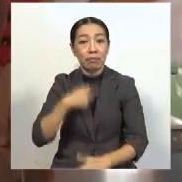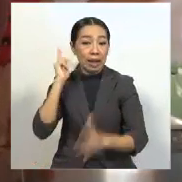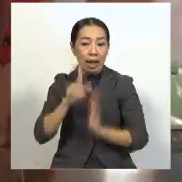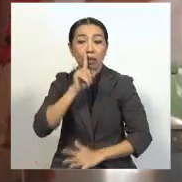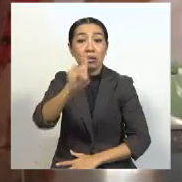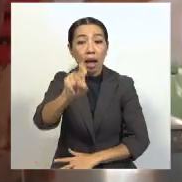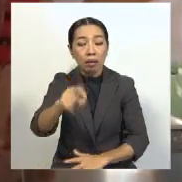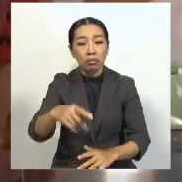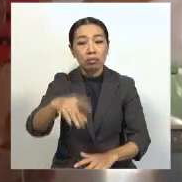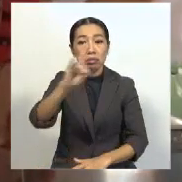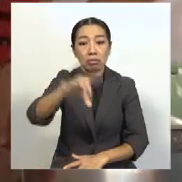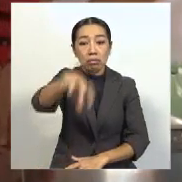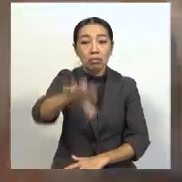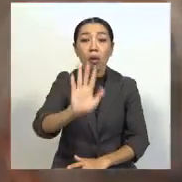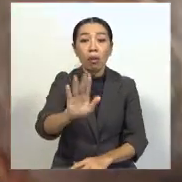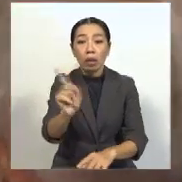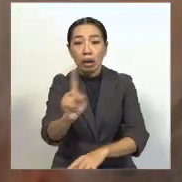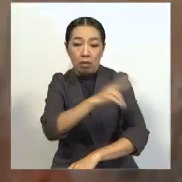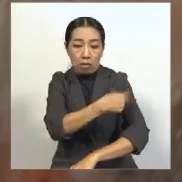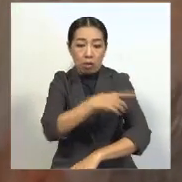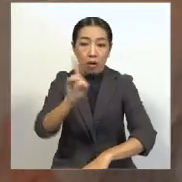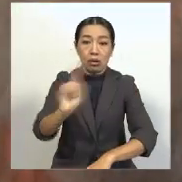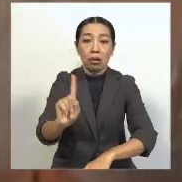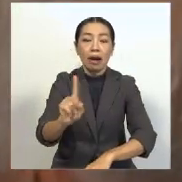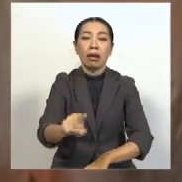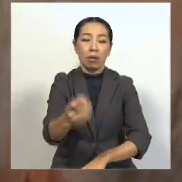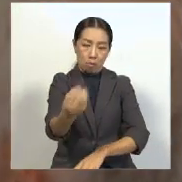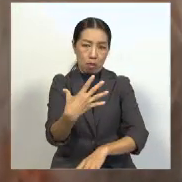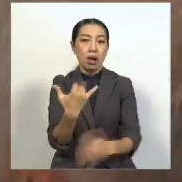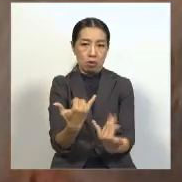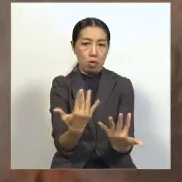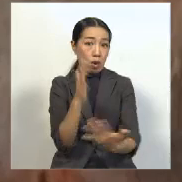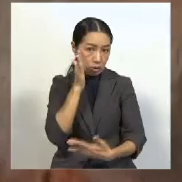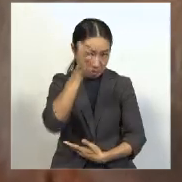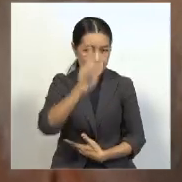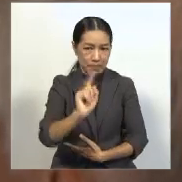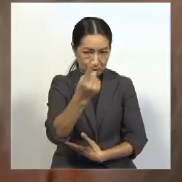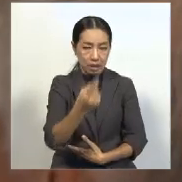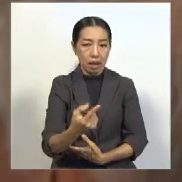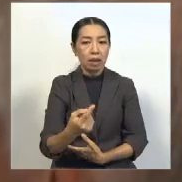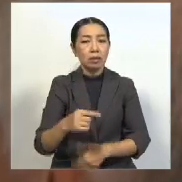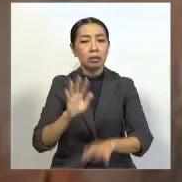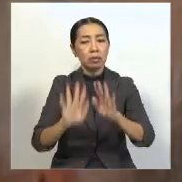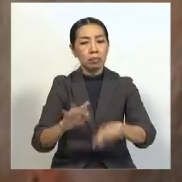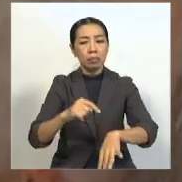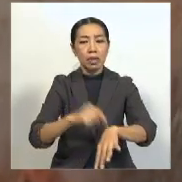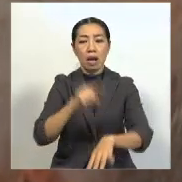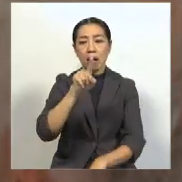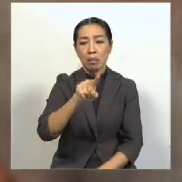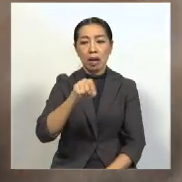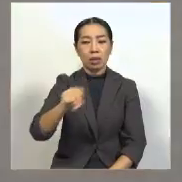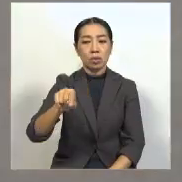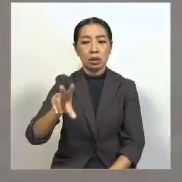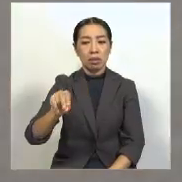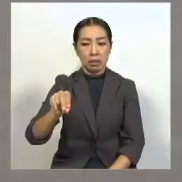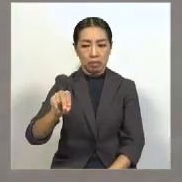าเดี๋ยวจะมีการมอบหมายให้สัตวแพทย์เนี่ยมาฉีดวัคซีนป้องกันโรคกันอีกครั้งก็คือในเวลาประมาณ